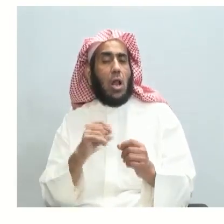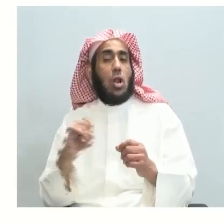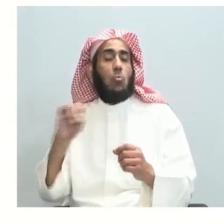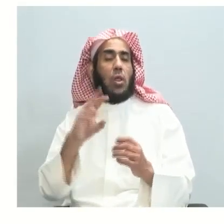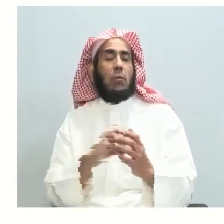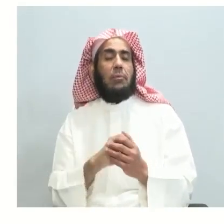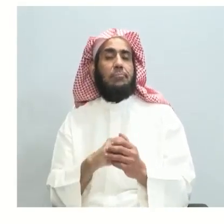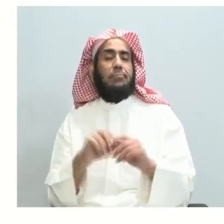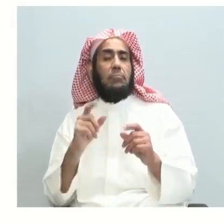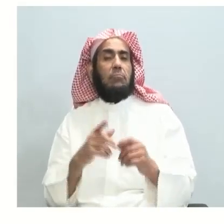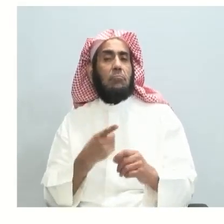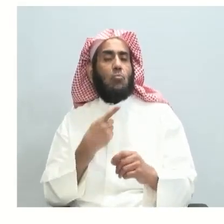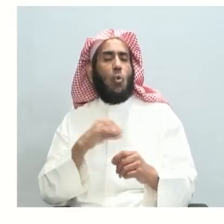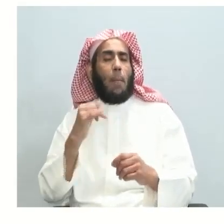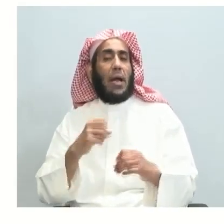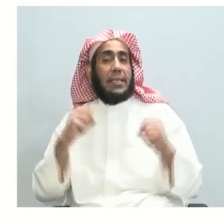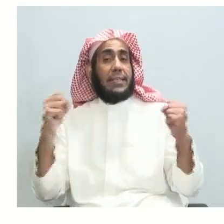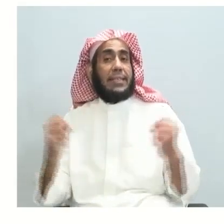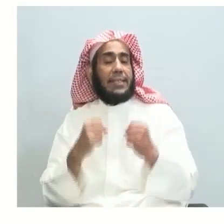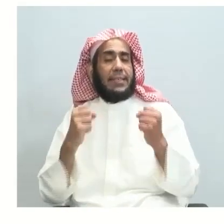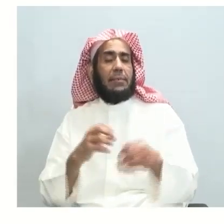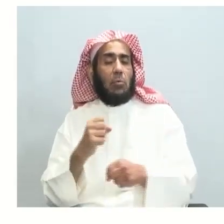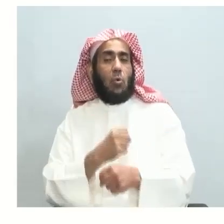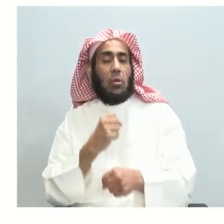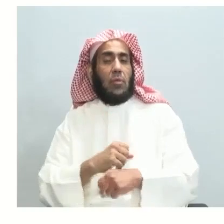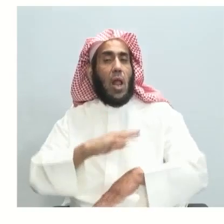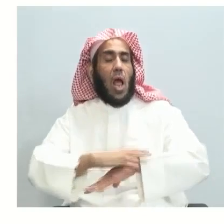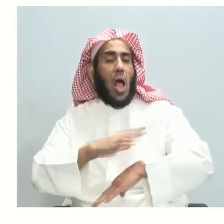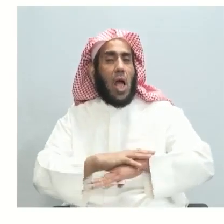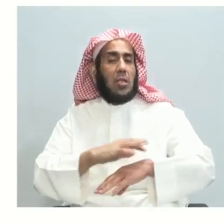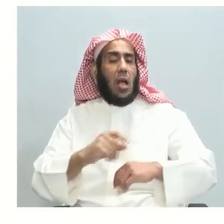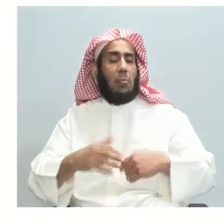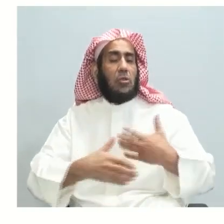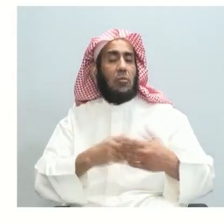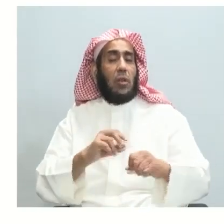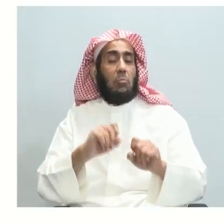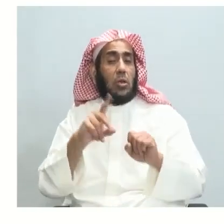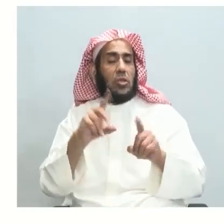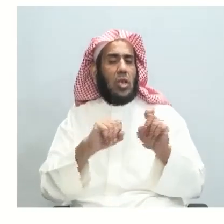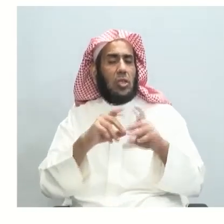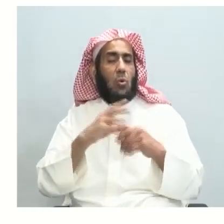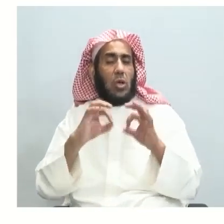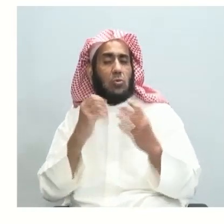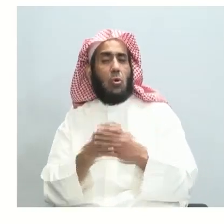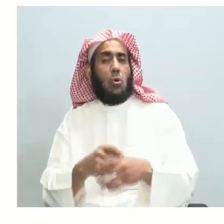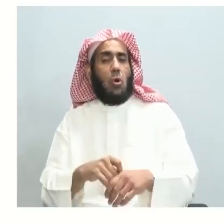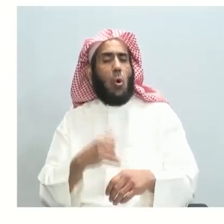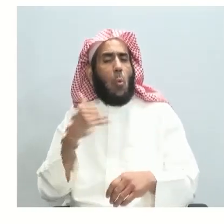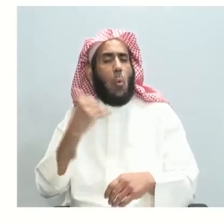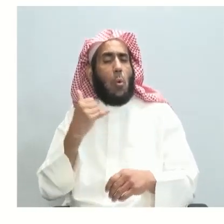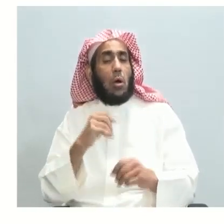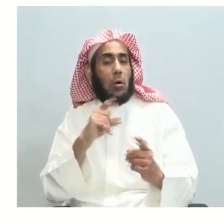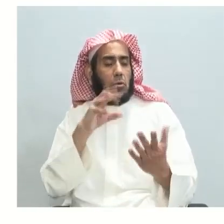للمنظمه ينبغي تدريب الموظفين على اداب التصرف على منصات التواصل الاجتماعي وعلى اصول رصد